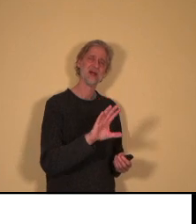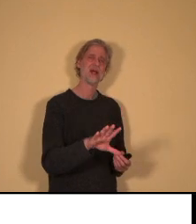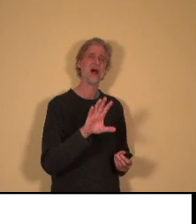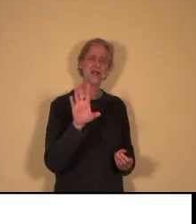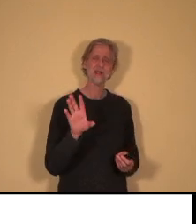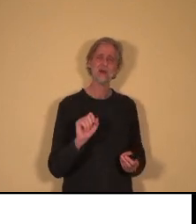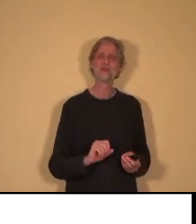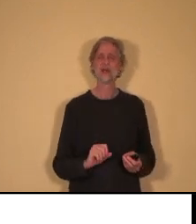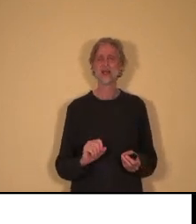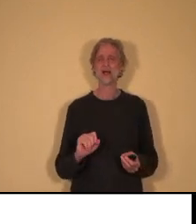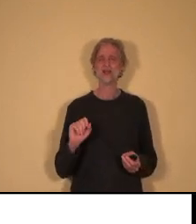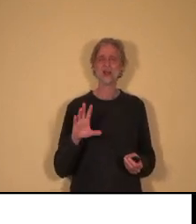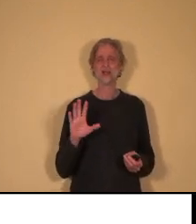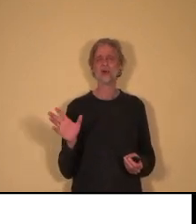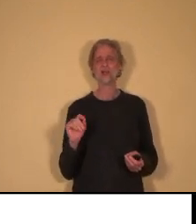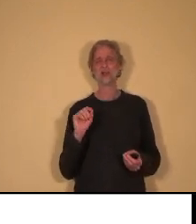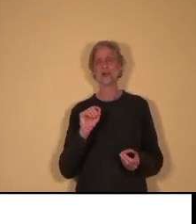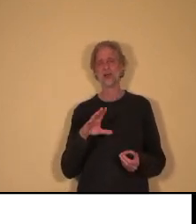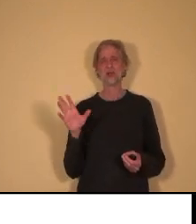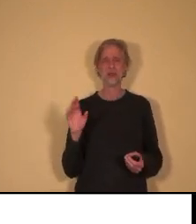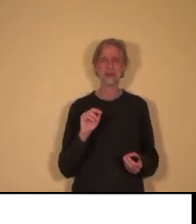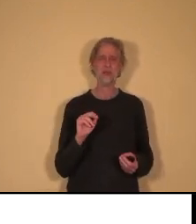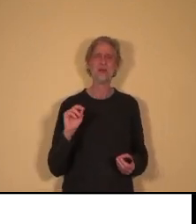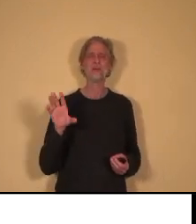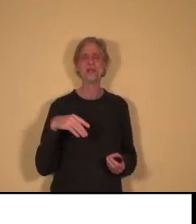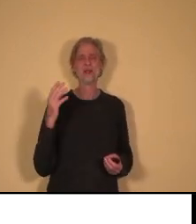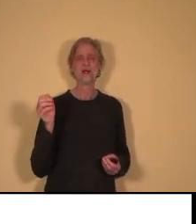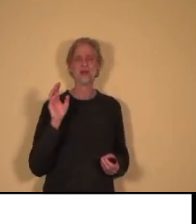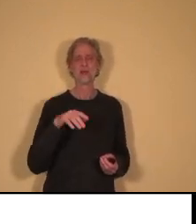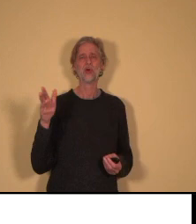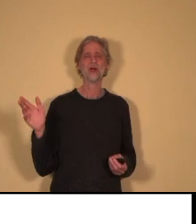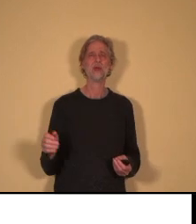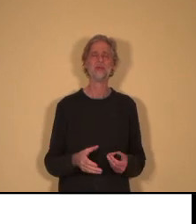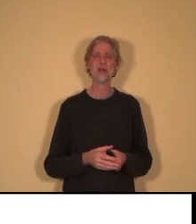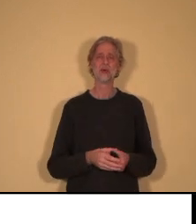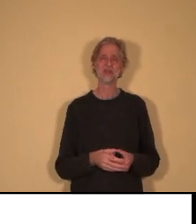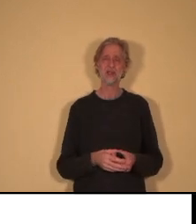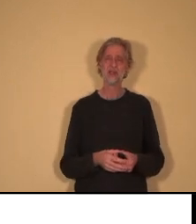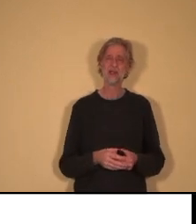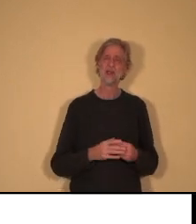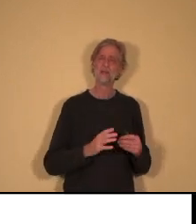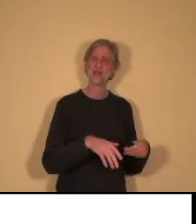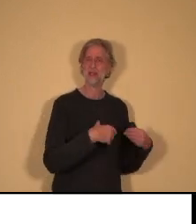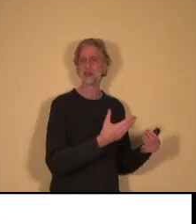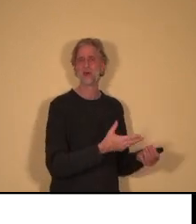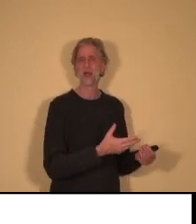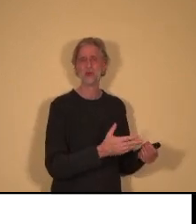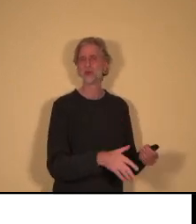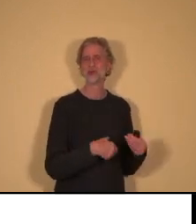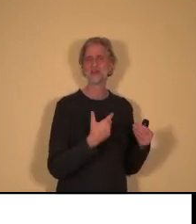der Gehalt in der Luft sehr klein ist. Erinnert euch, 400 ppm im Moment, also 0,04%. Bei